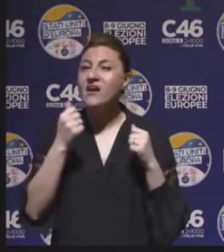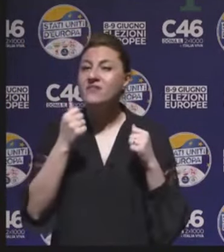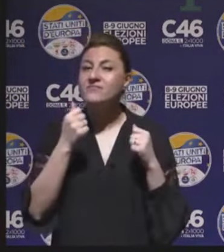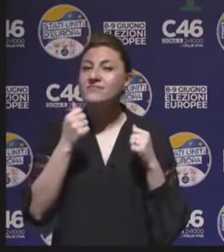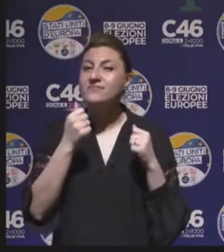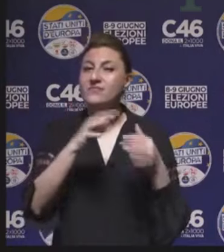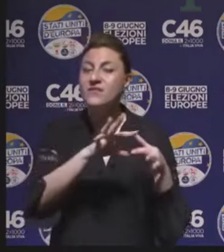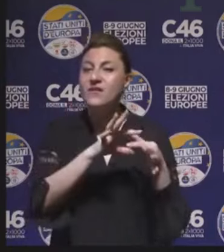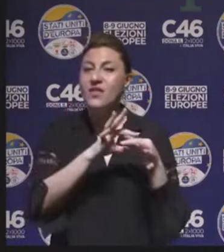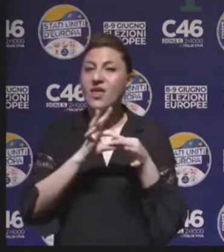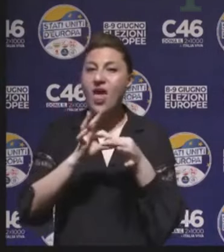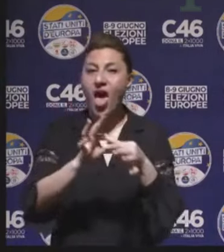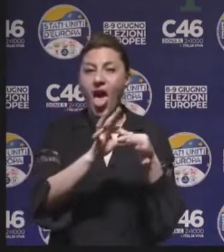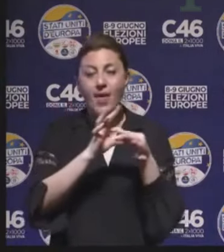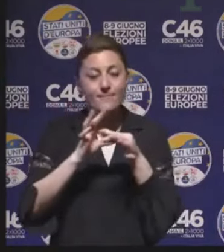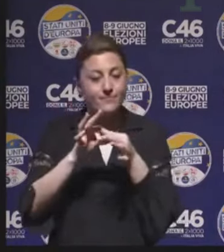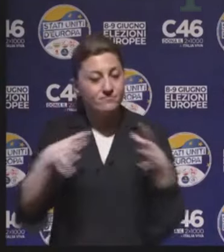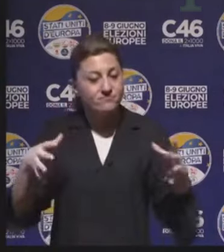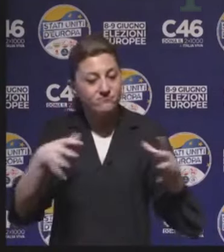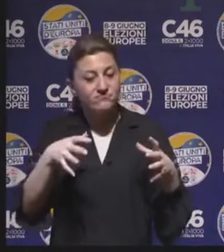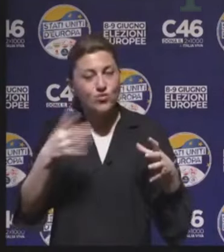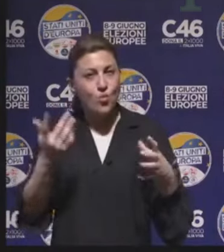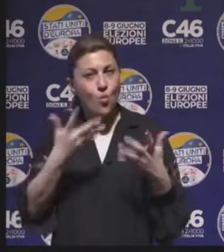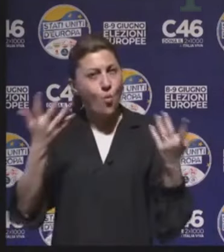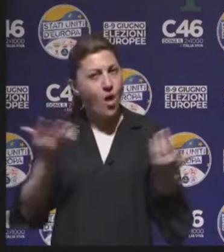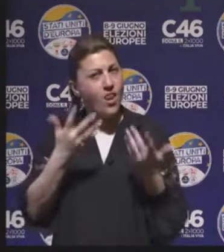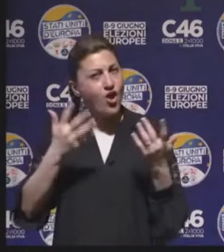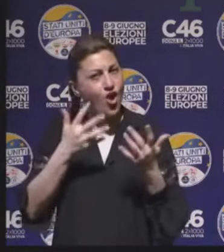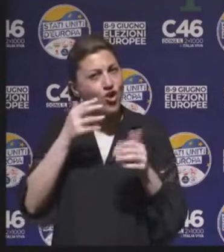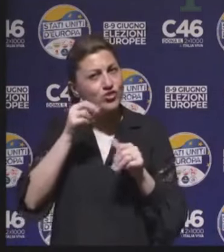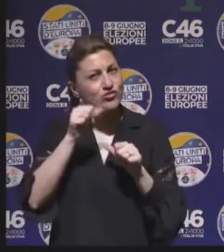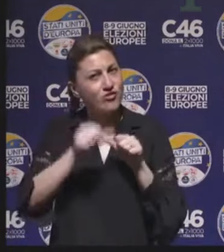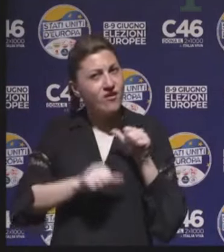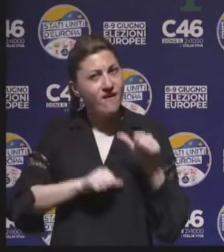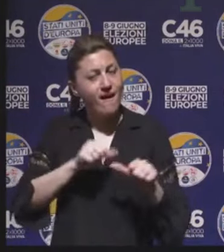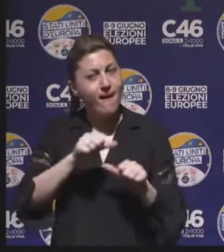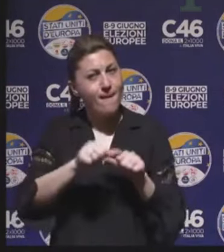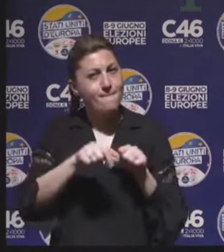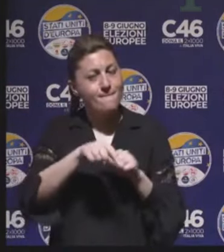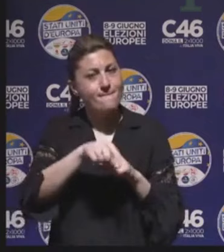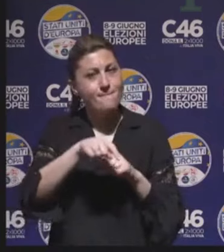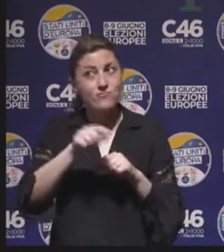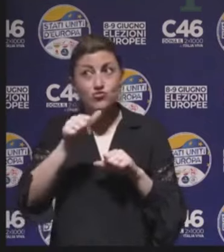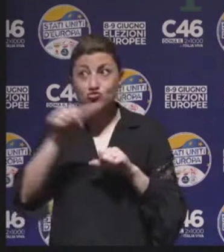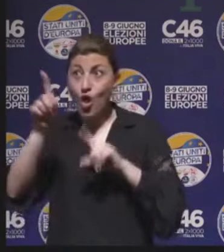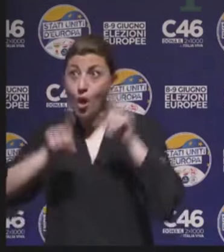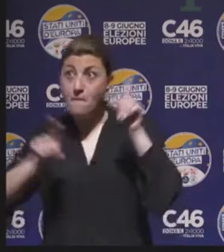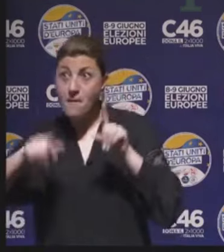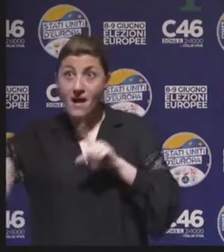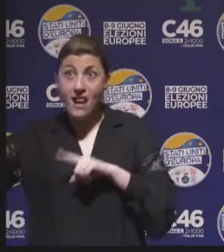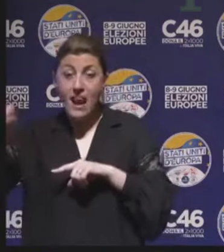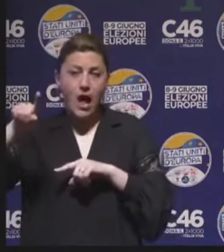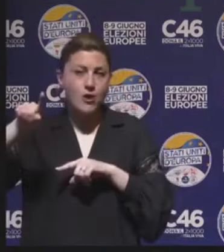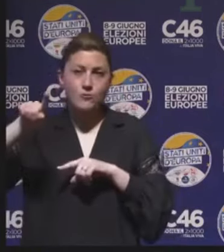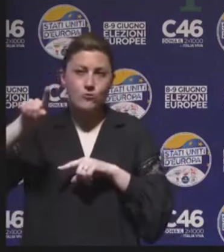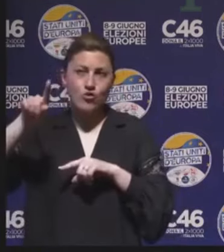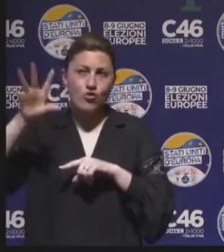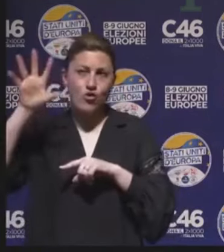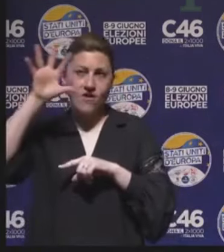accorto non soltanto in queste ultime settimane non ve ne accorgete soltanto a Milano Me ne sono accorto in